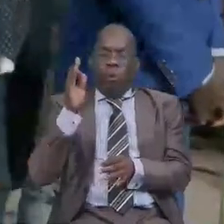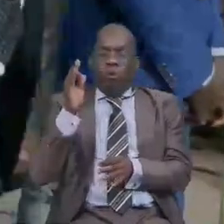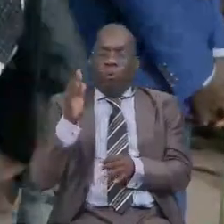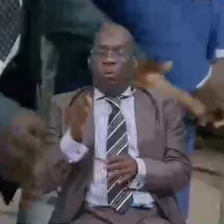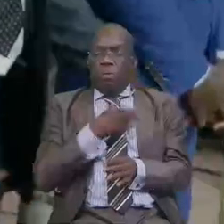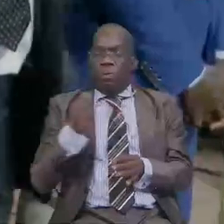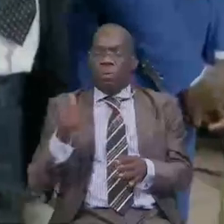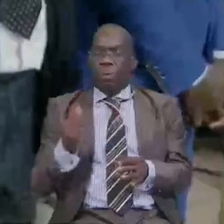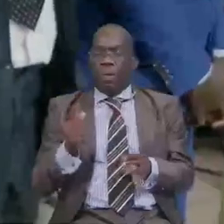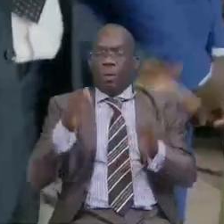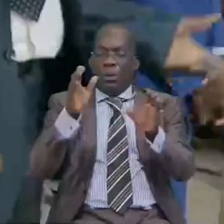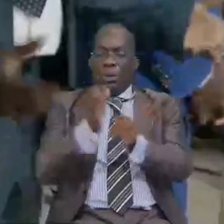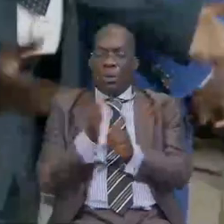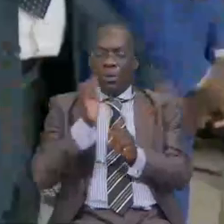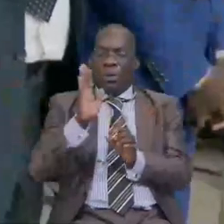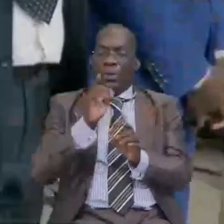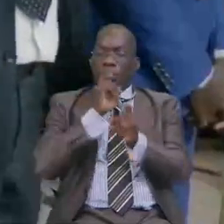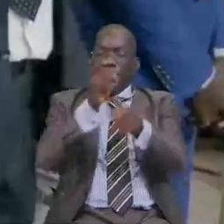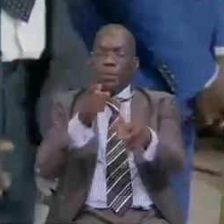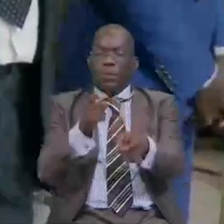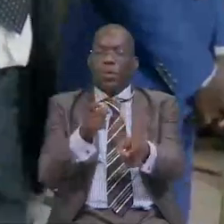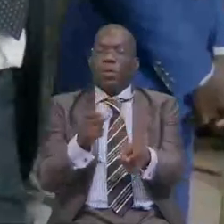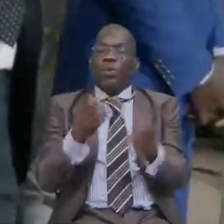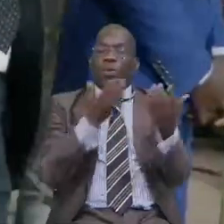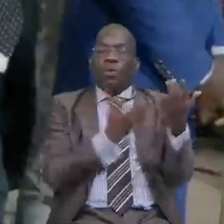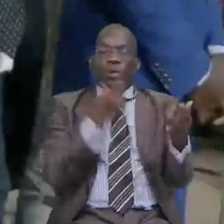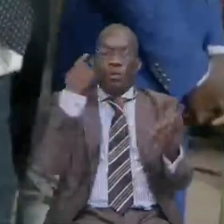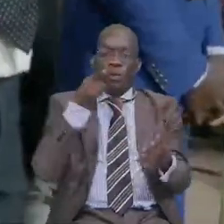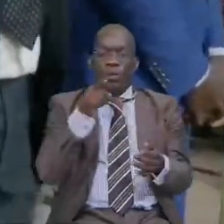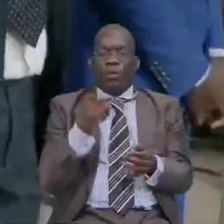Mais la terre récompense. T'attendent.